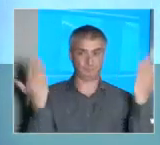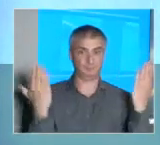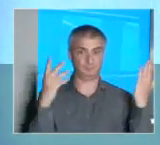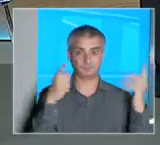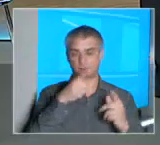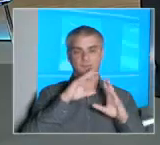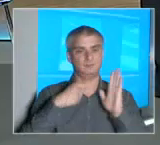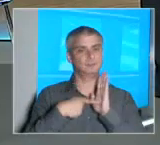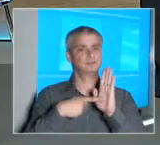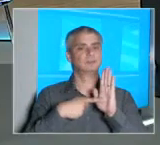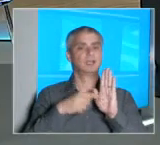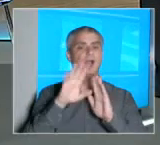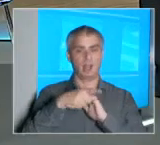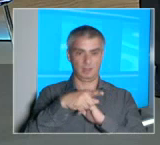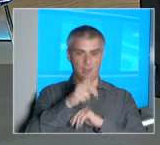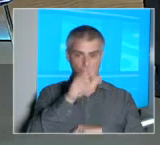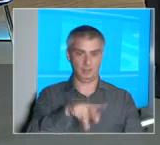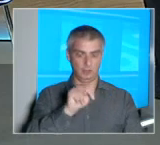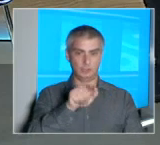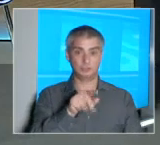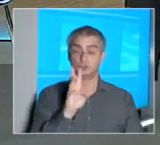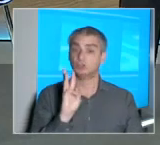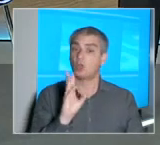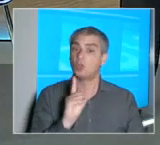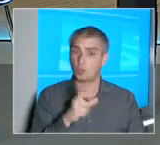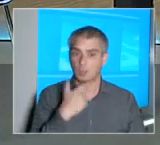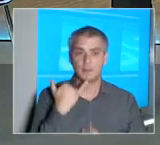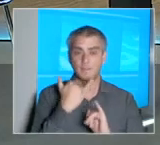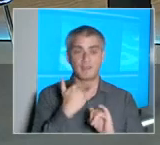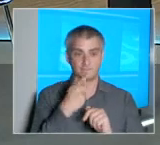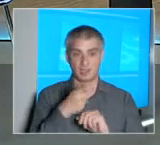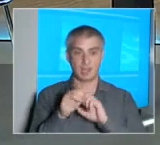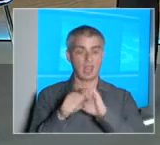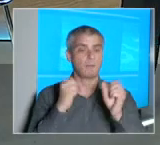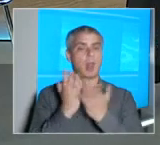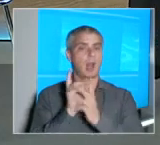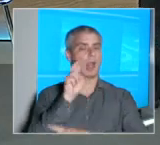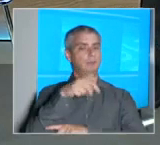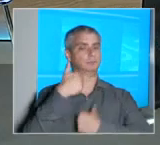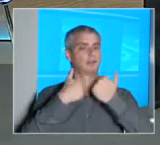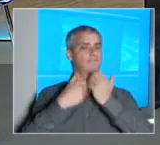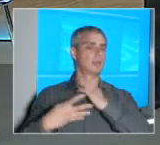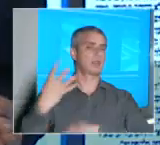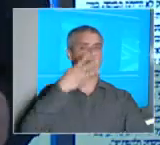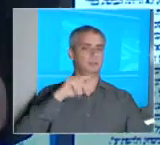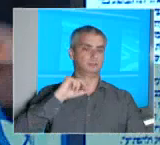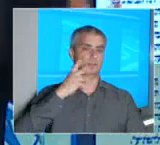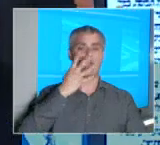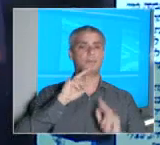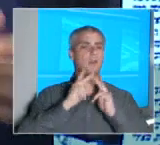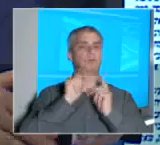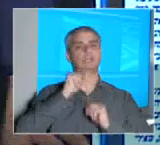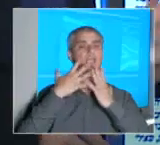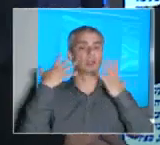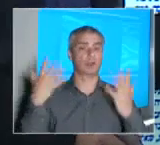יכולים לראות את הסיקור הנרחב על העניין הזה. שרון דרוקר מביא את הפועל אילת לפיינל פור, ארבעה גדולות של הכדורסל הישראלי, וזאת